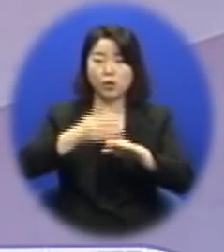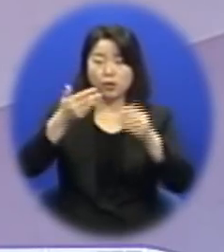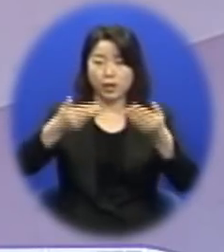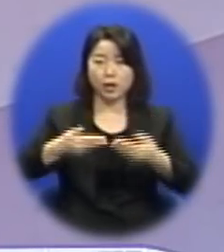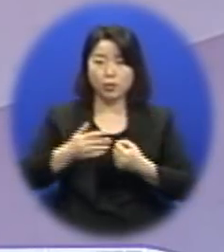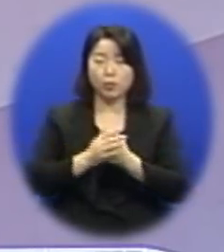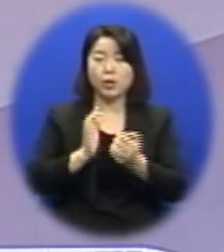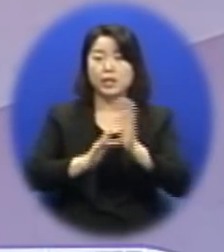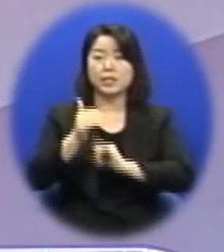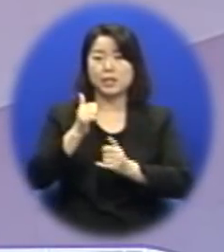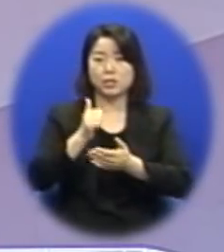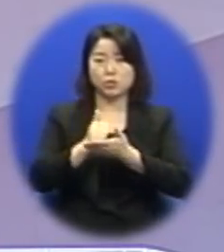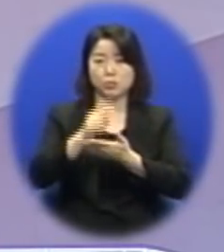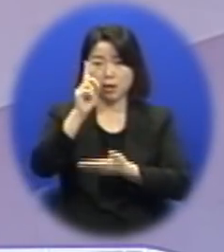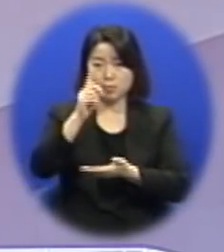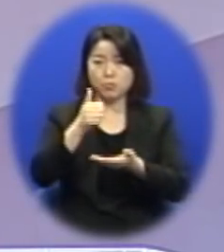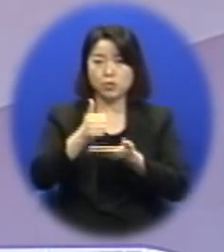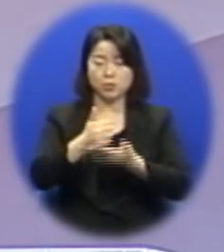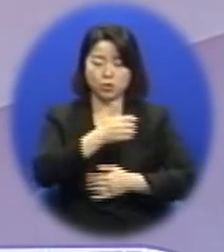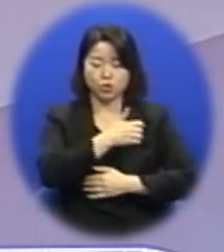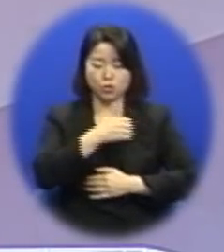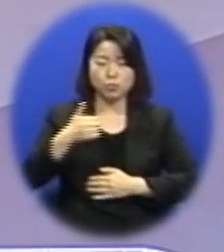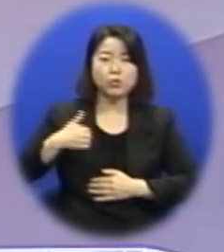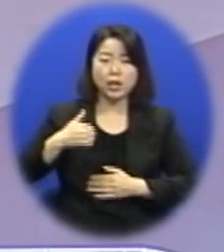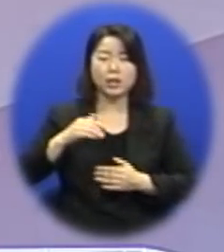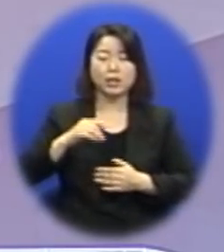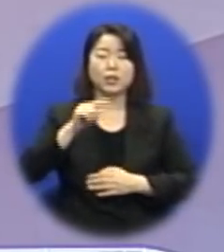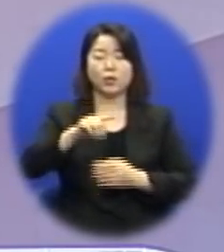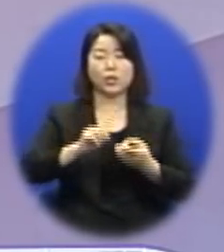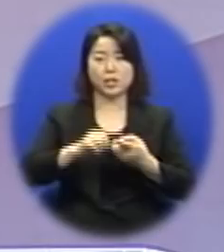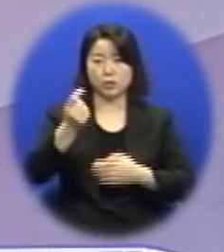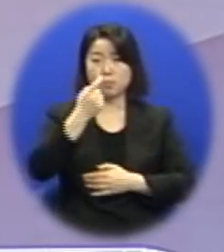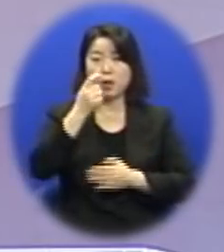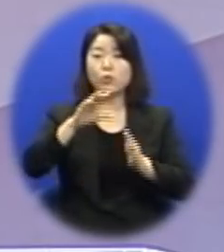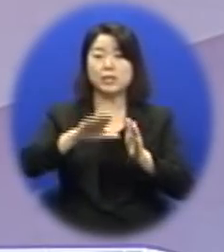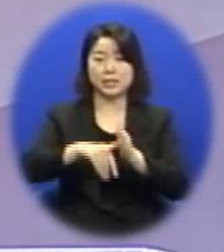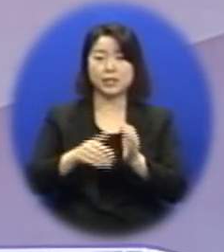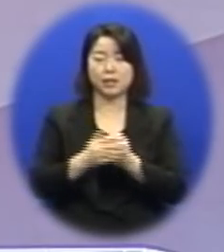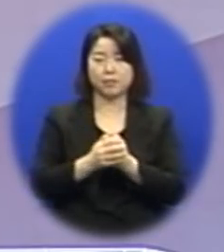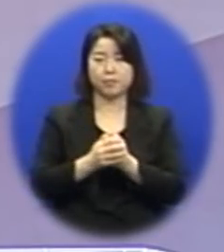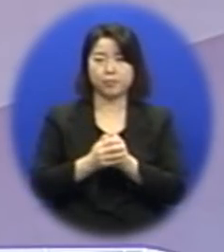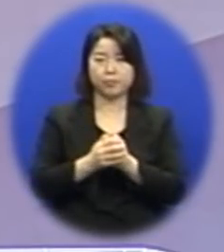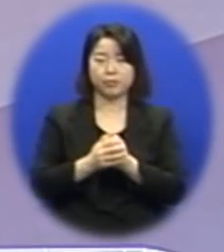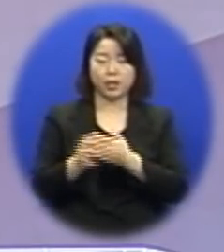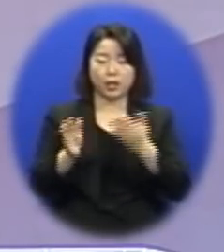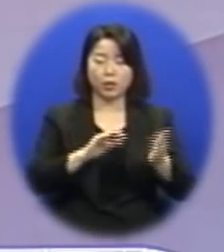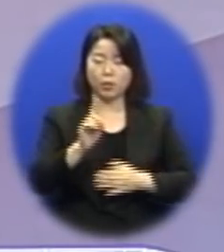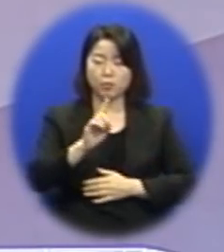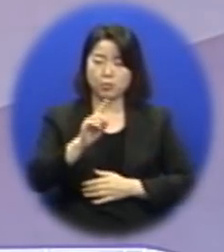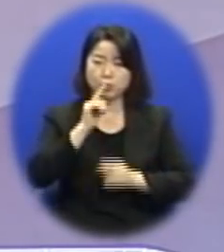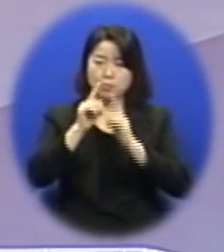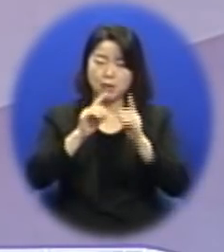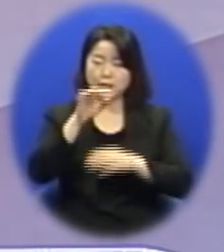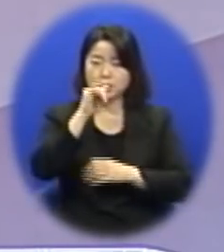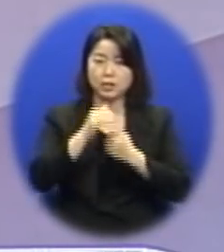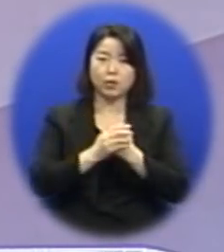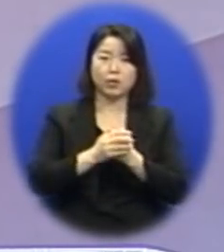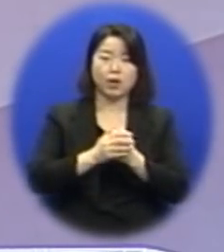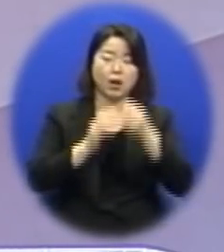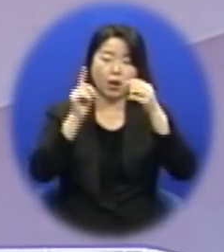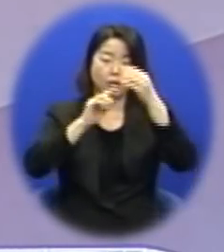한 분이면 충분한 것을 배우는 시간 이런 이야기가 있습니다 어떤 성도가 죽고